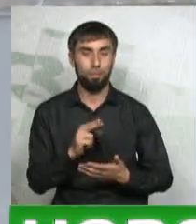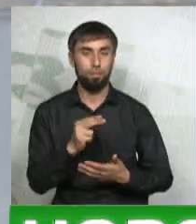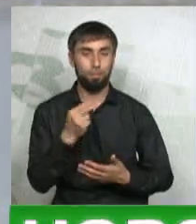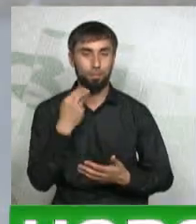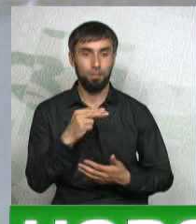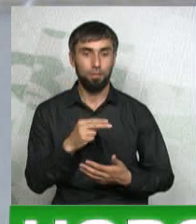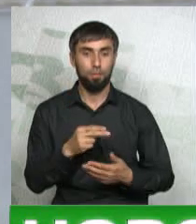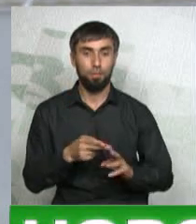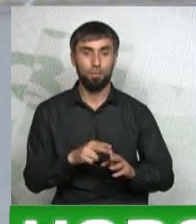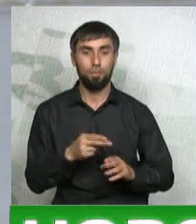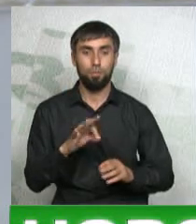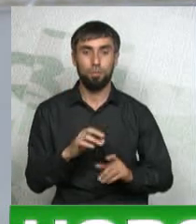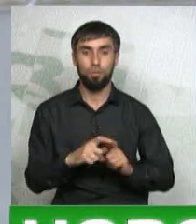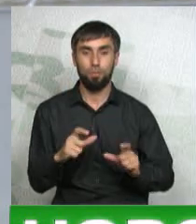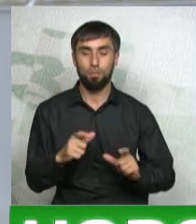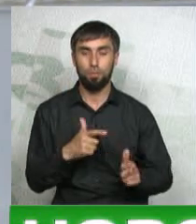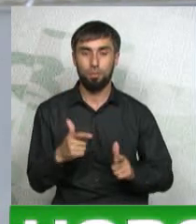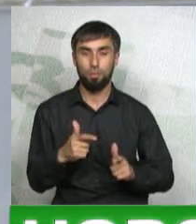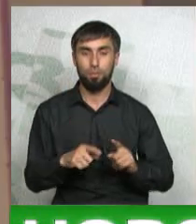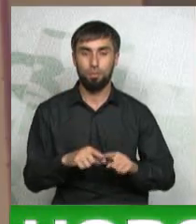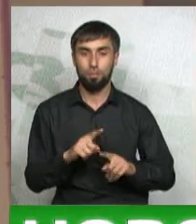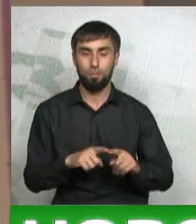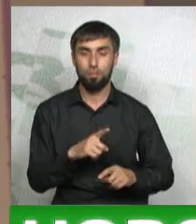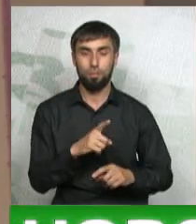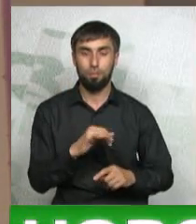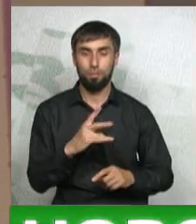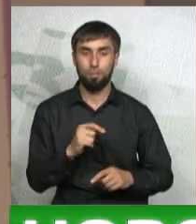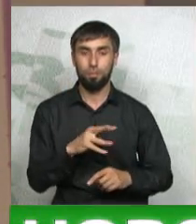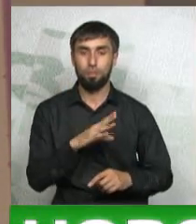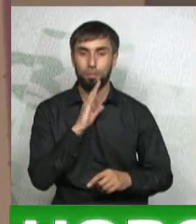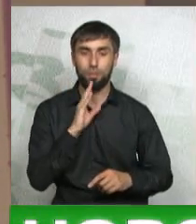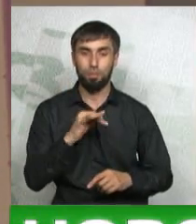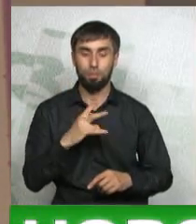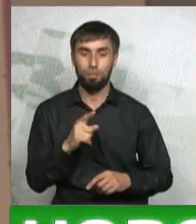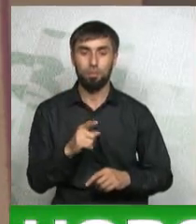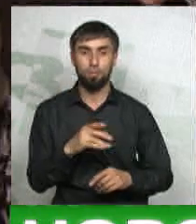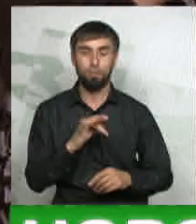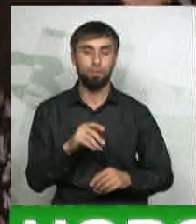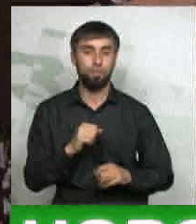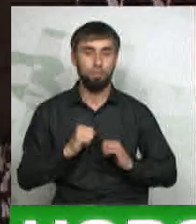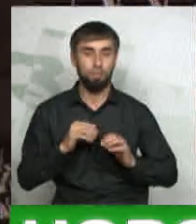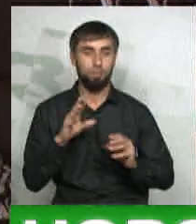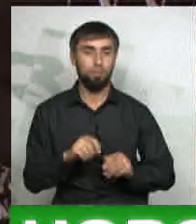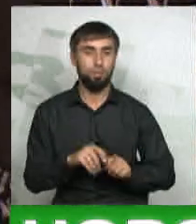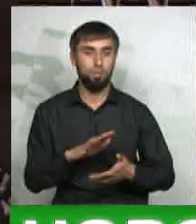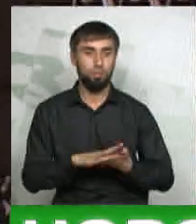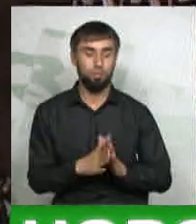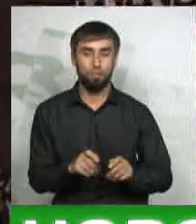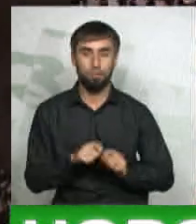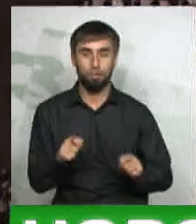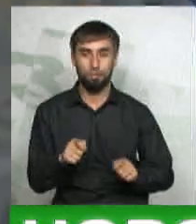прекрасной дошкольной подготовки. По словам родительницы Зухры Гамбердовой, мамы Амины, садик постарался создать все условия для